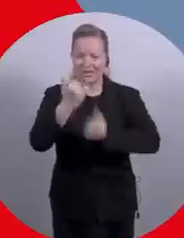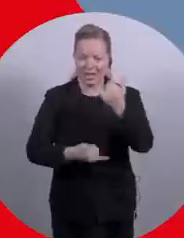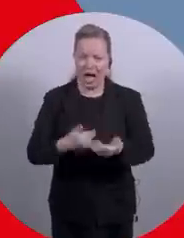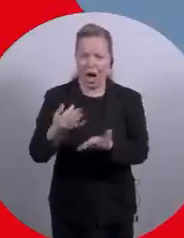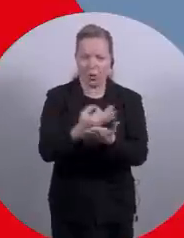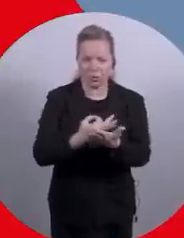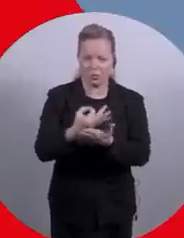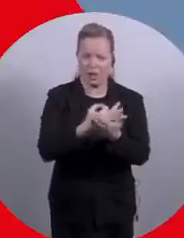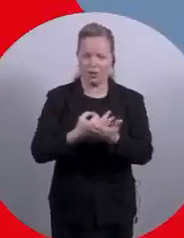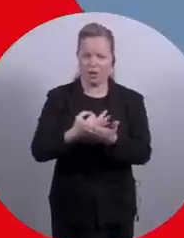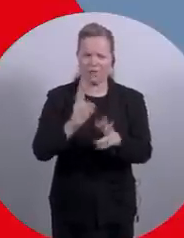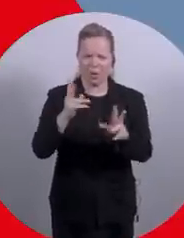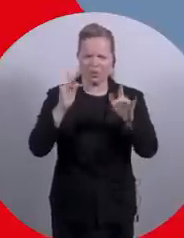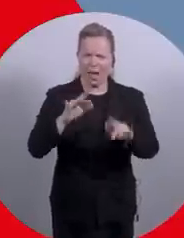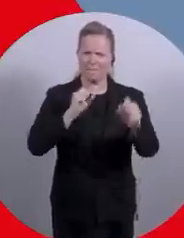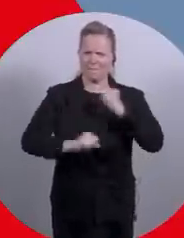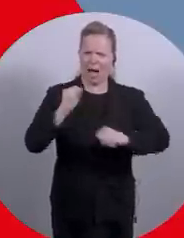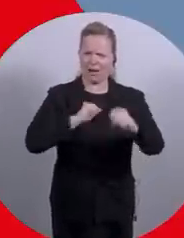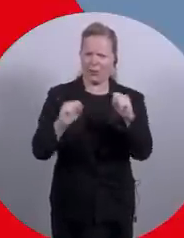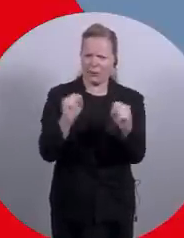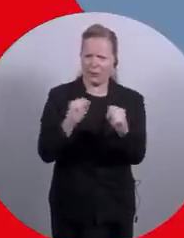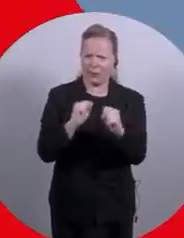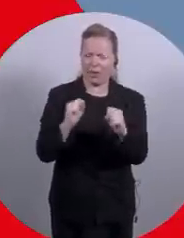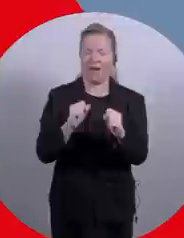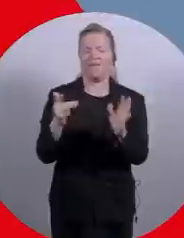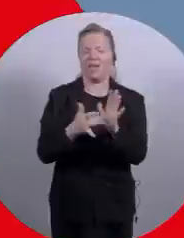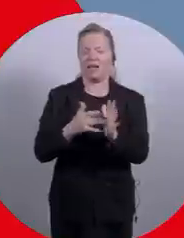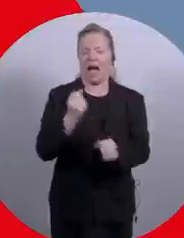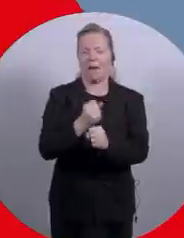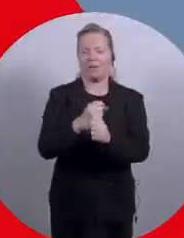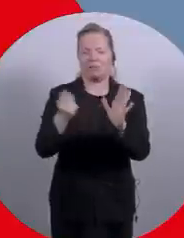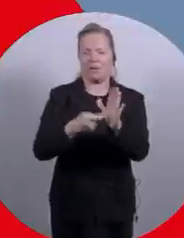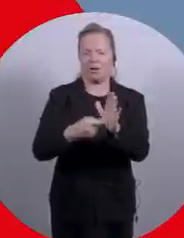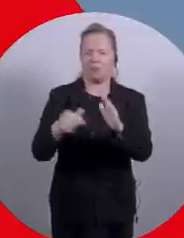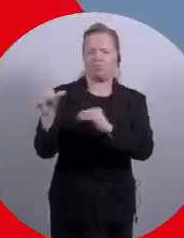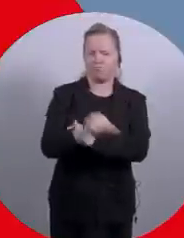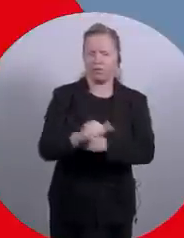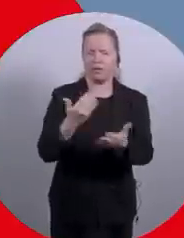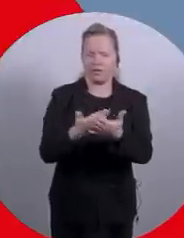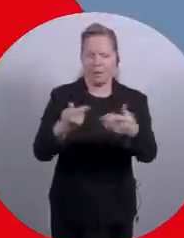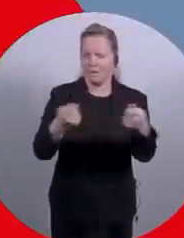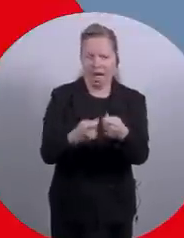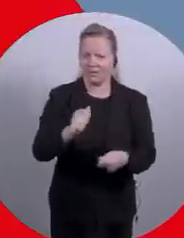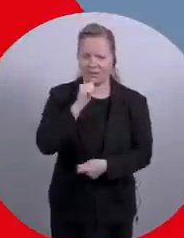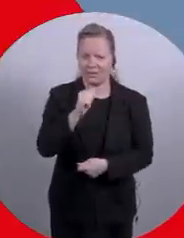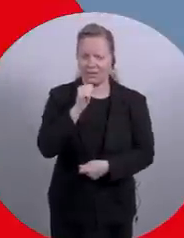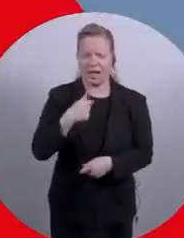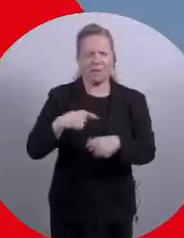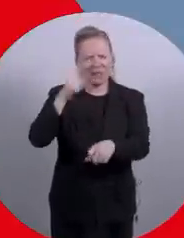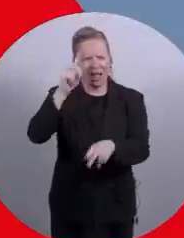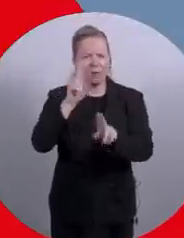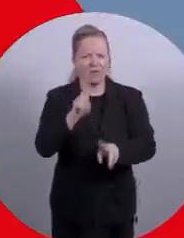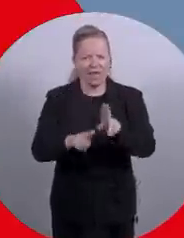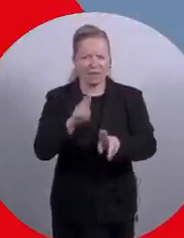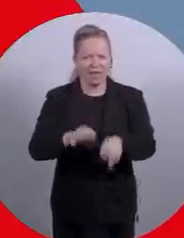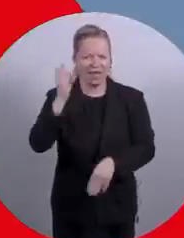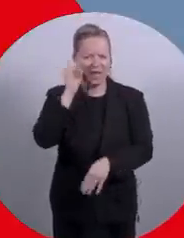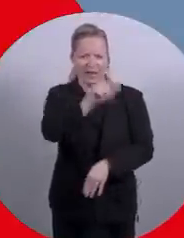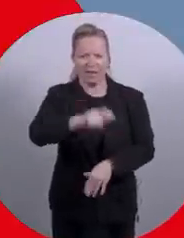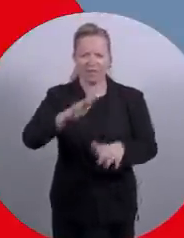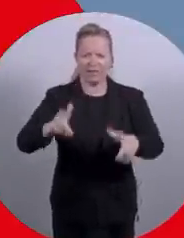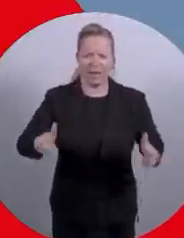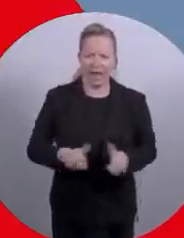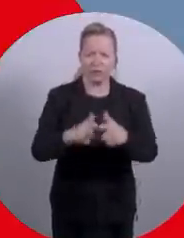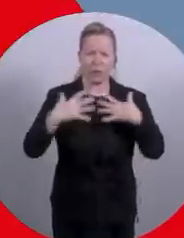warum gibt so ein mangelt worden weil die Arbeitsbedingungen nicht passen liebe Genossinnen genossen denkt damit da was Pflegerinnen und Pfleger leisten nicht nur